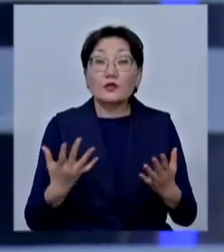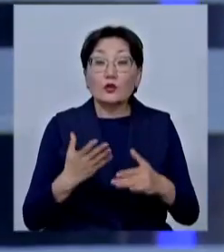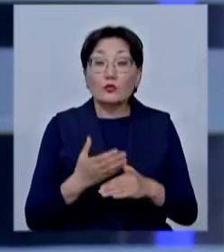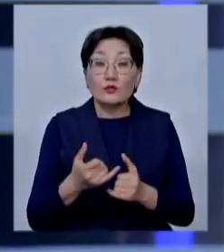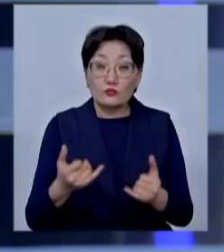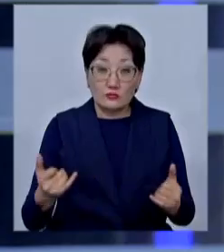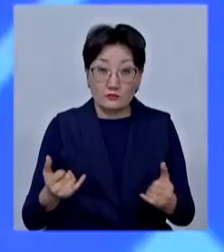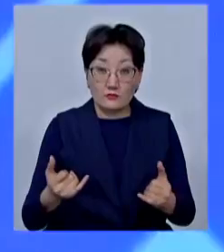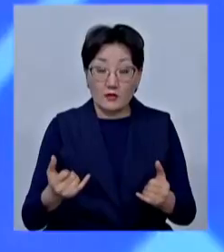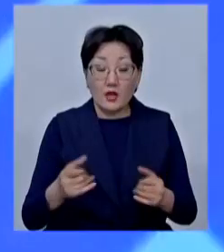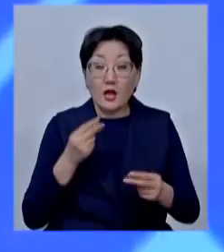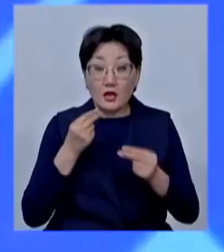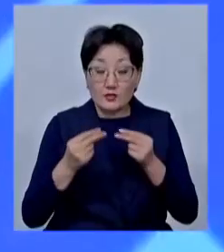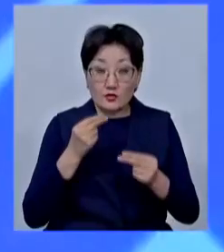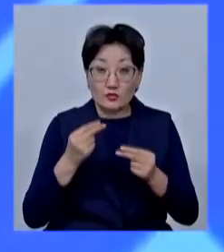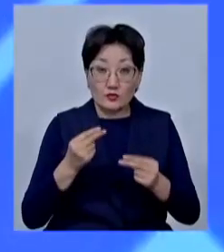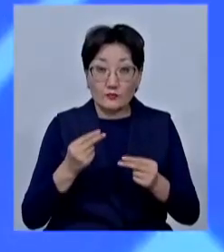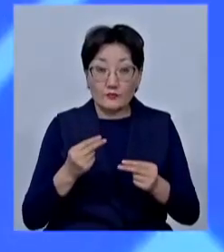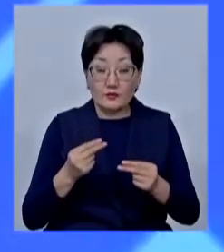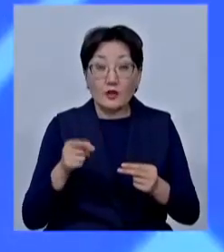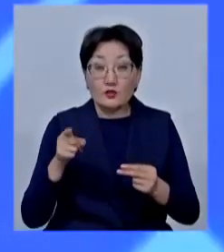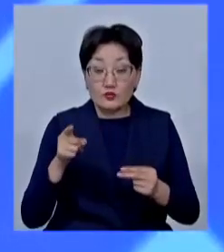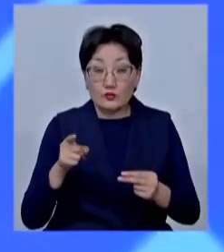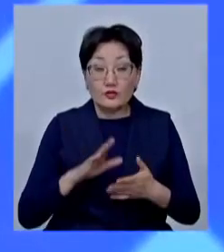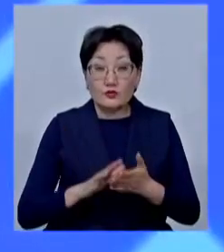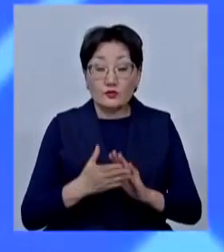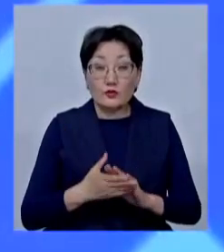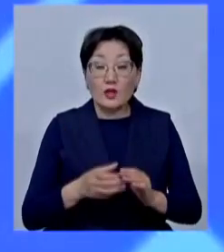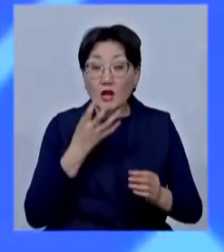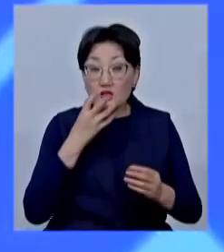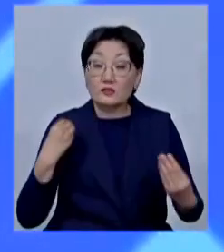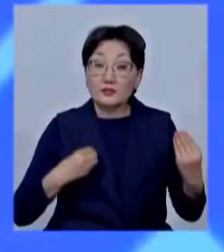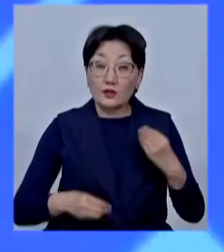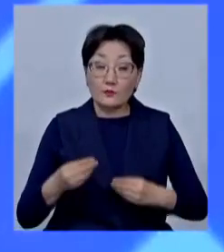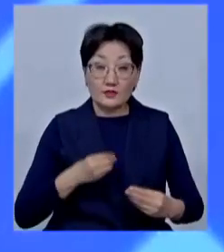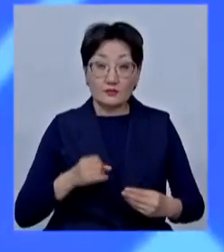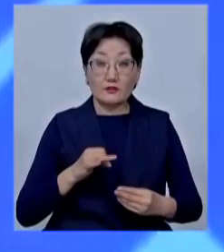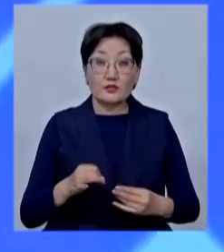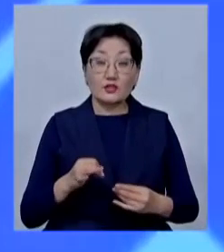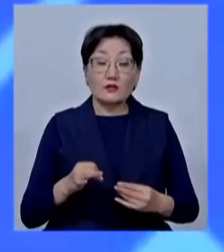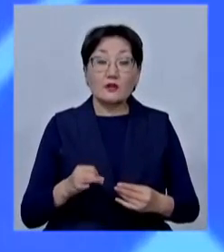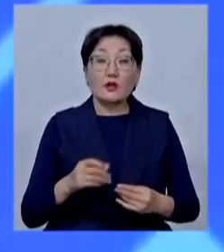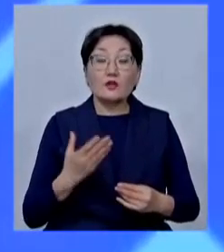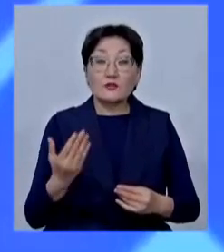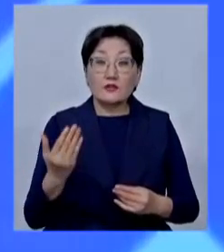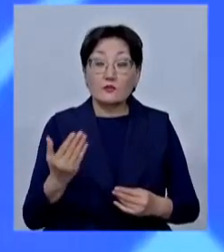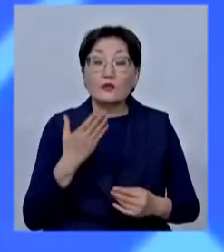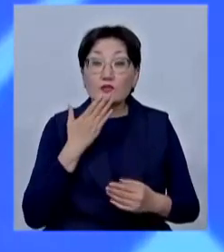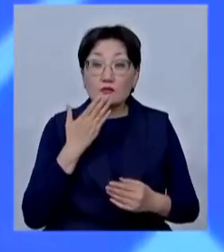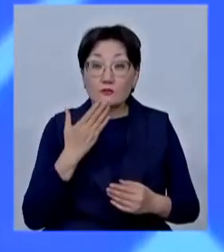Ол азық-түлік, сол кездегі жылы киім-кешектер, және өздері